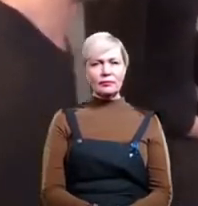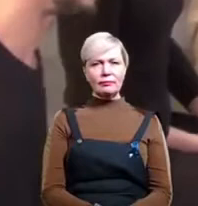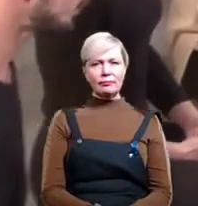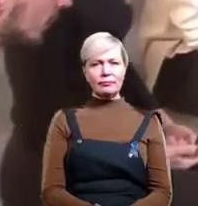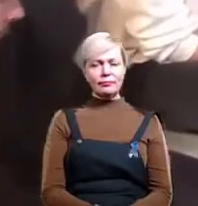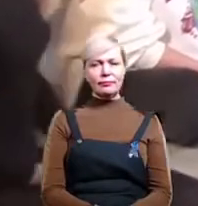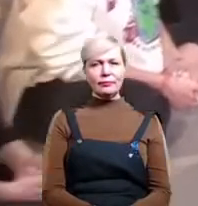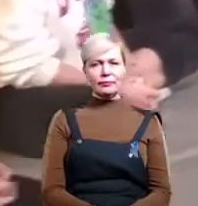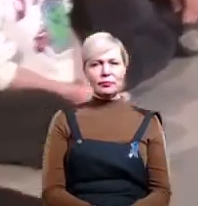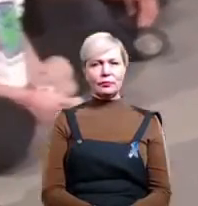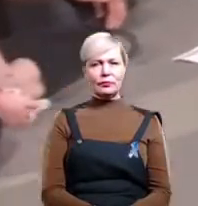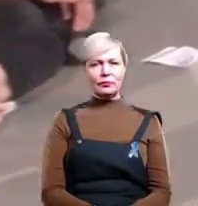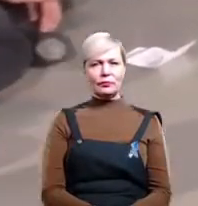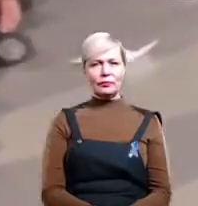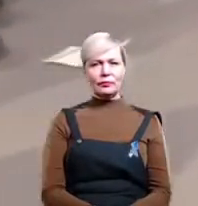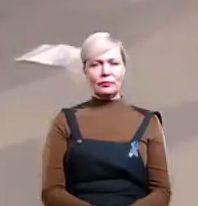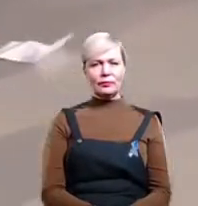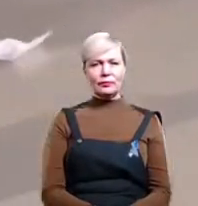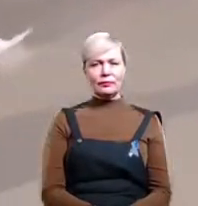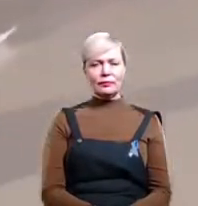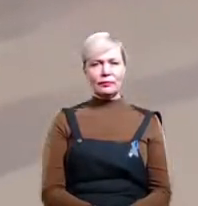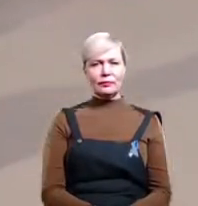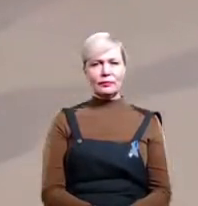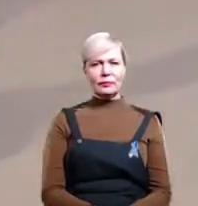прислухаюсь, мовчу.